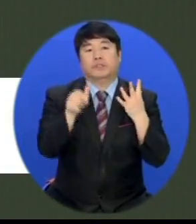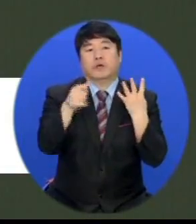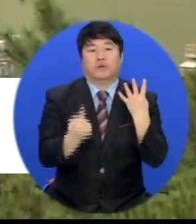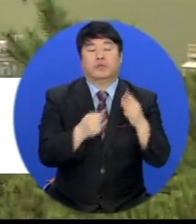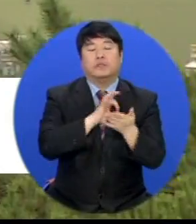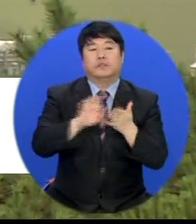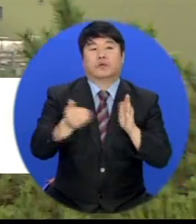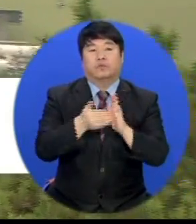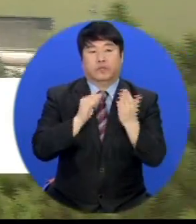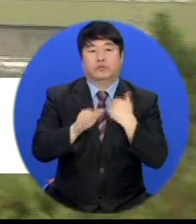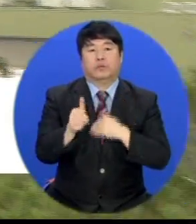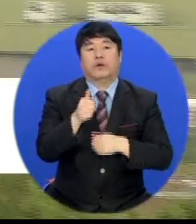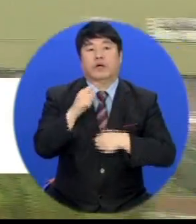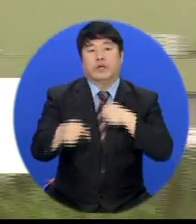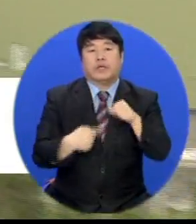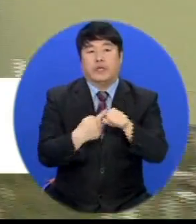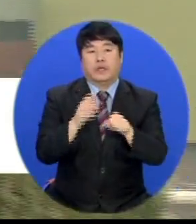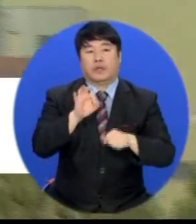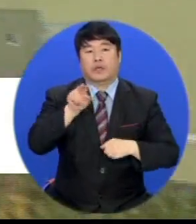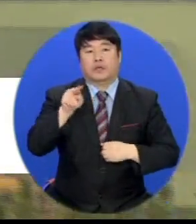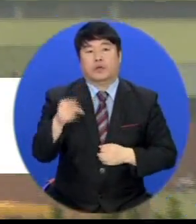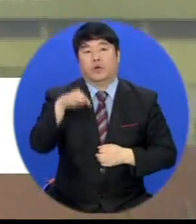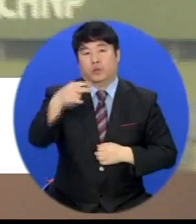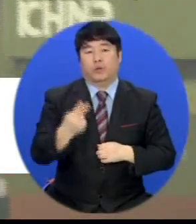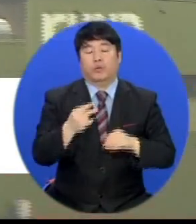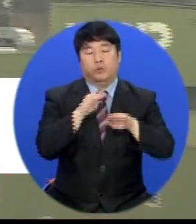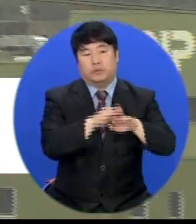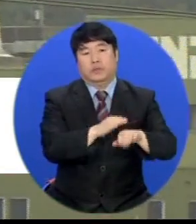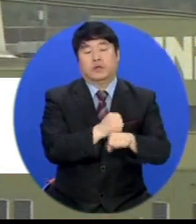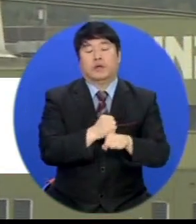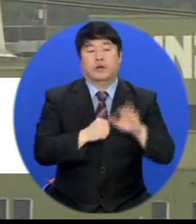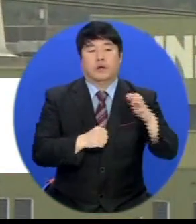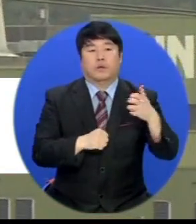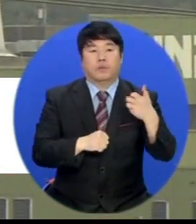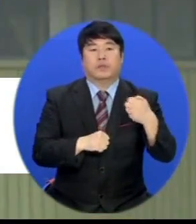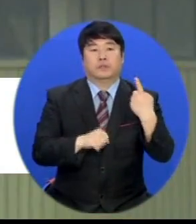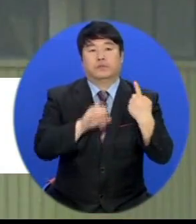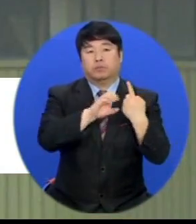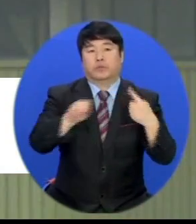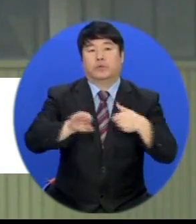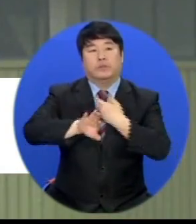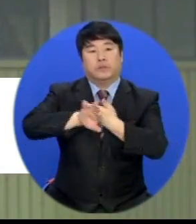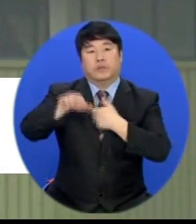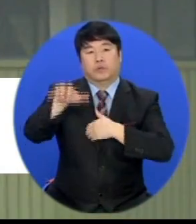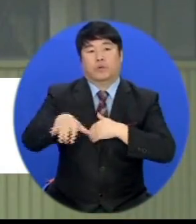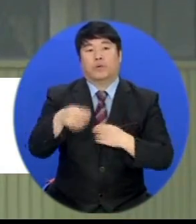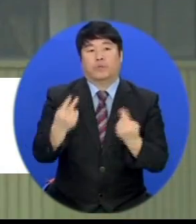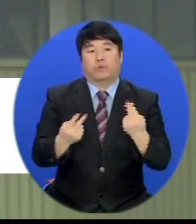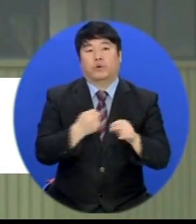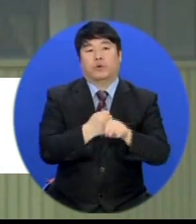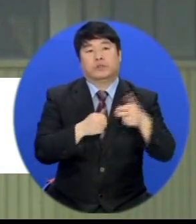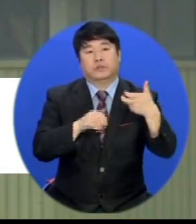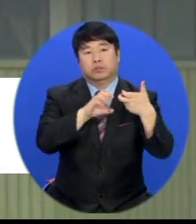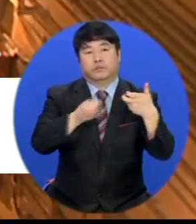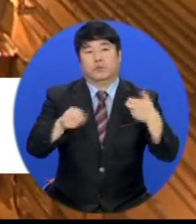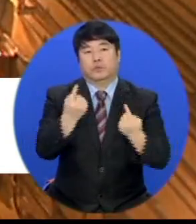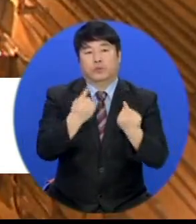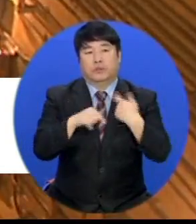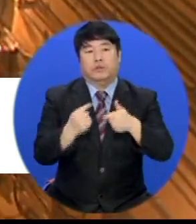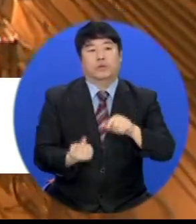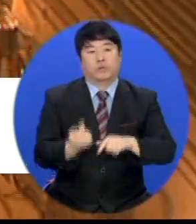사용 후 핵연료 저장률은 81%로 국내 경수로 원전 평균인 70%보다 높은